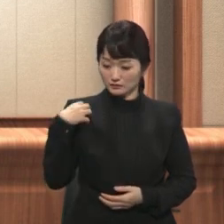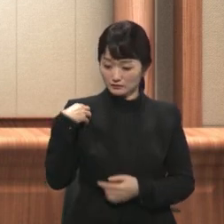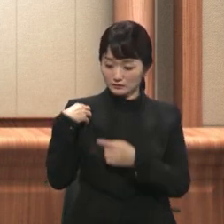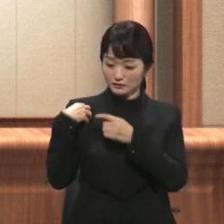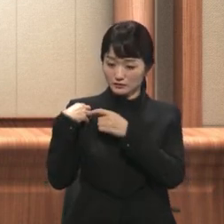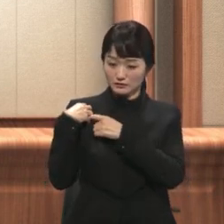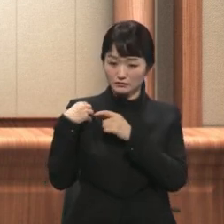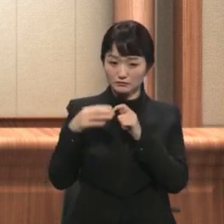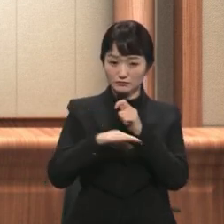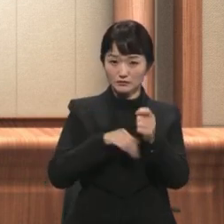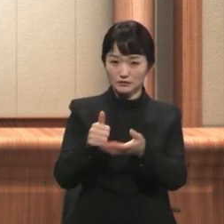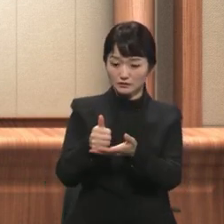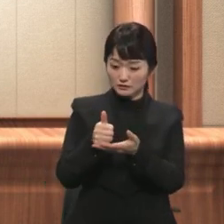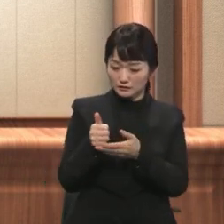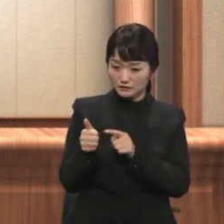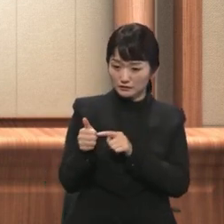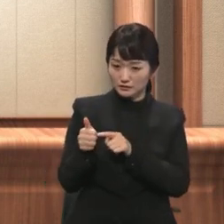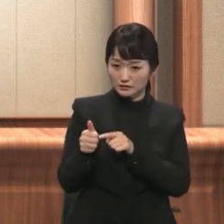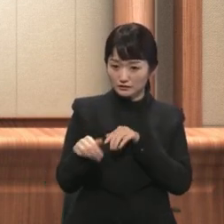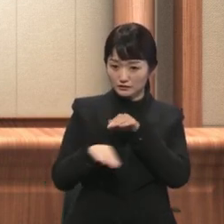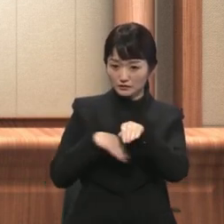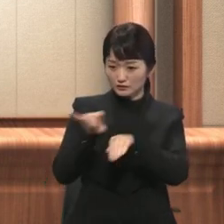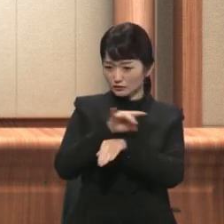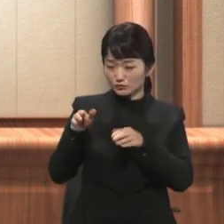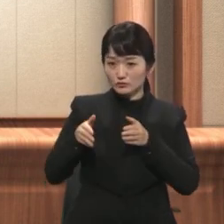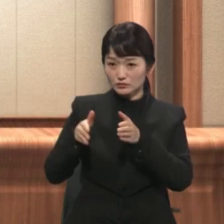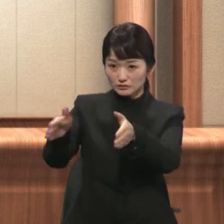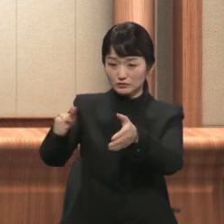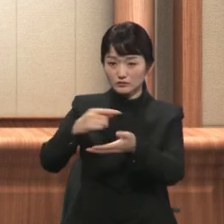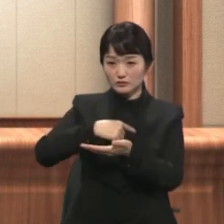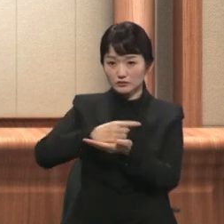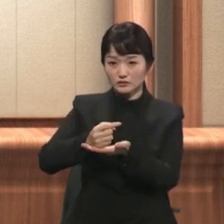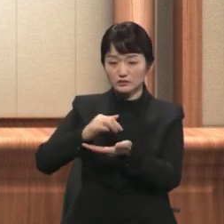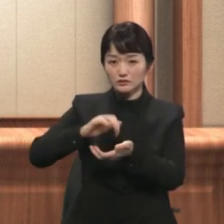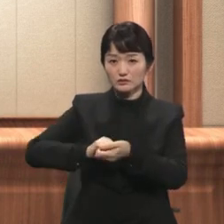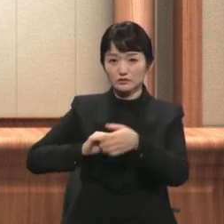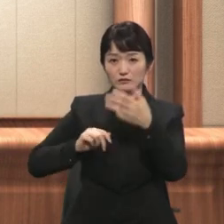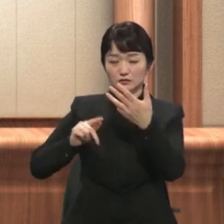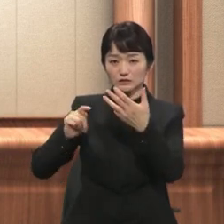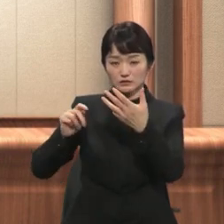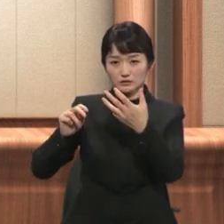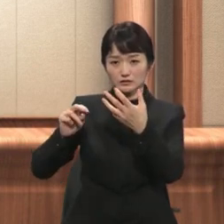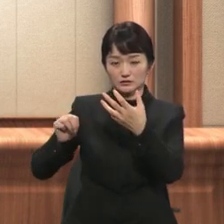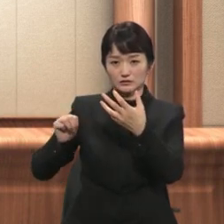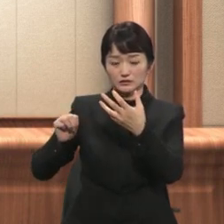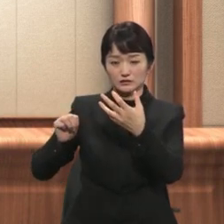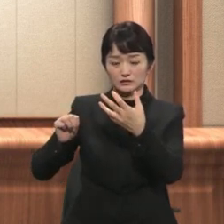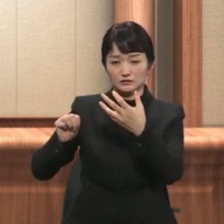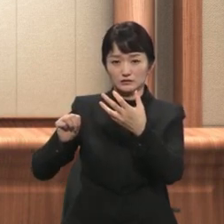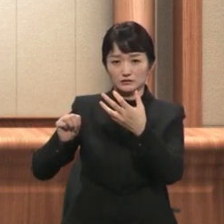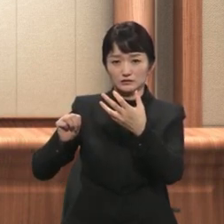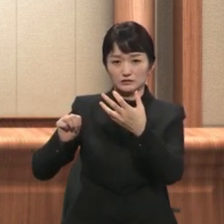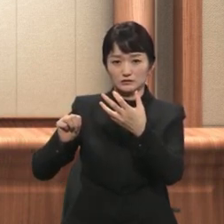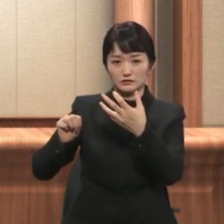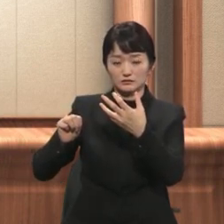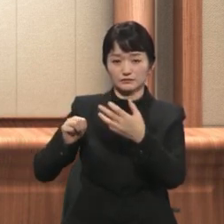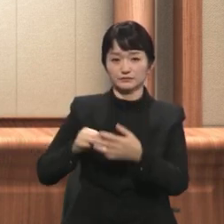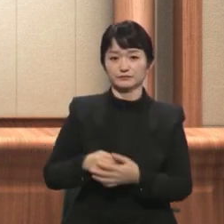승객이 자동차 전용도로 그리고 제한 속도가 시속 880km 있데요이 자동차